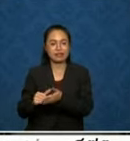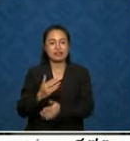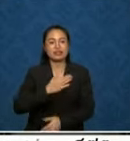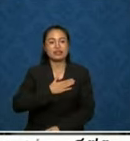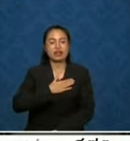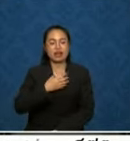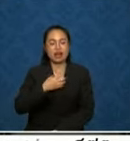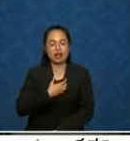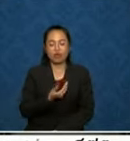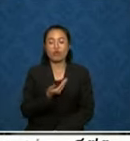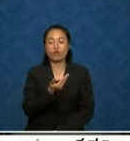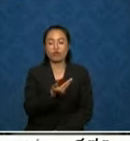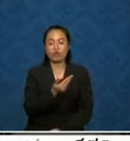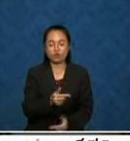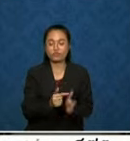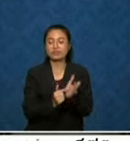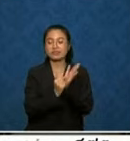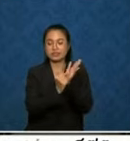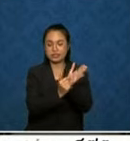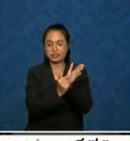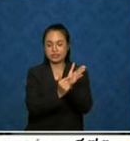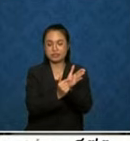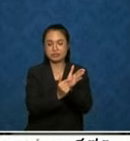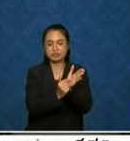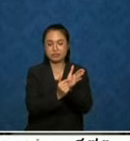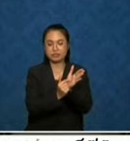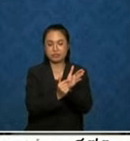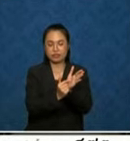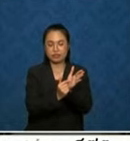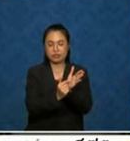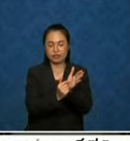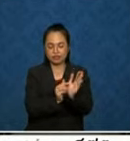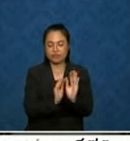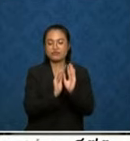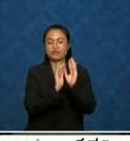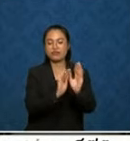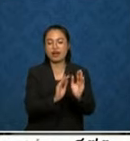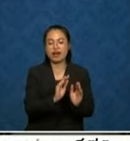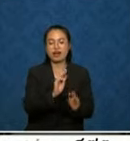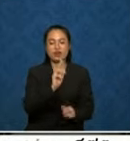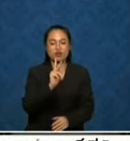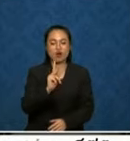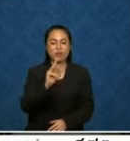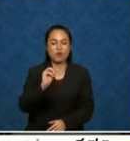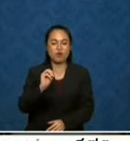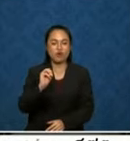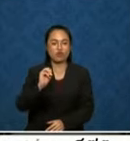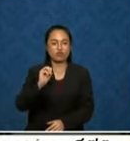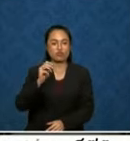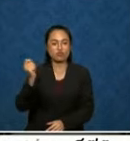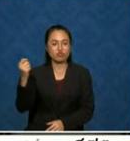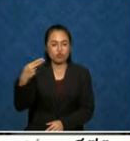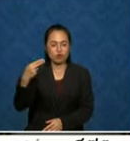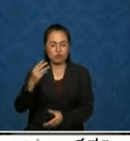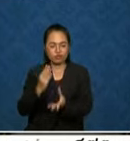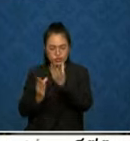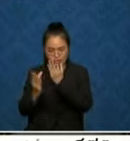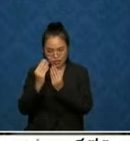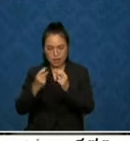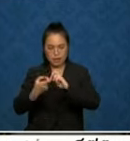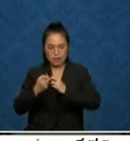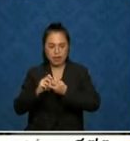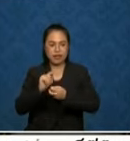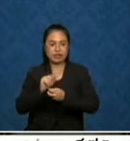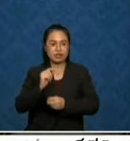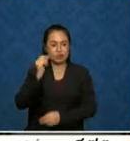จะขอเสนออีกแนวทางนึงค่ะซึ่งจะเป็นแนวทางที่จะฝากไปยังกมท.ที่จะศึกษาปัญหาเหล่านี้ว่ายังมีเรื่องของการให้